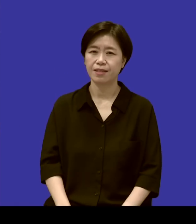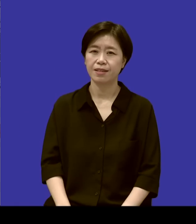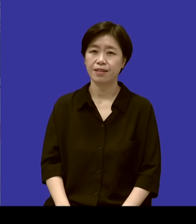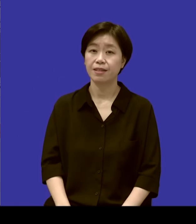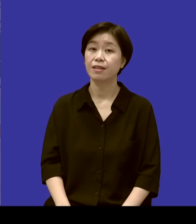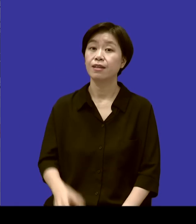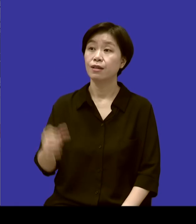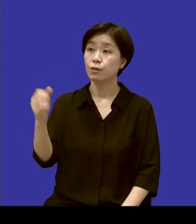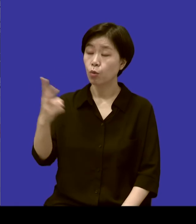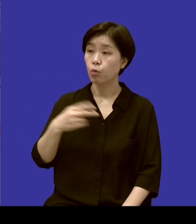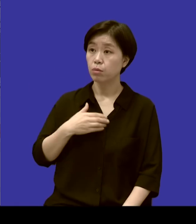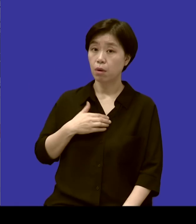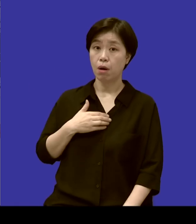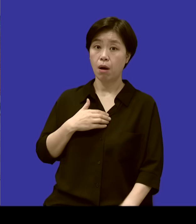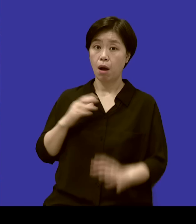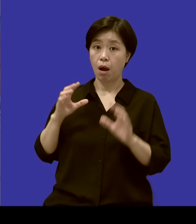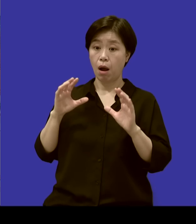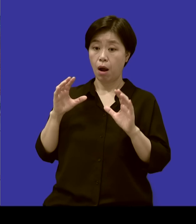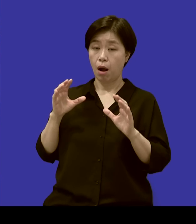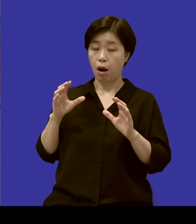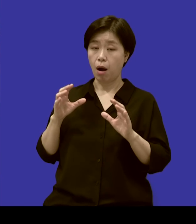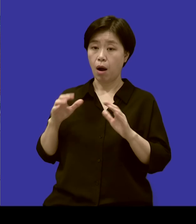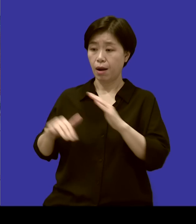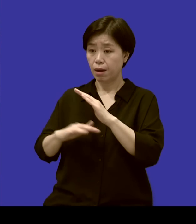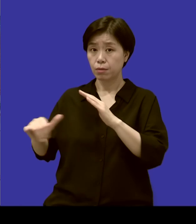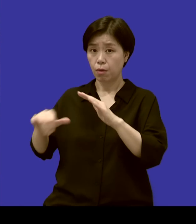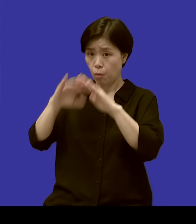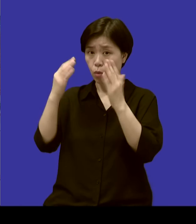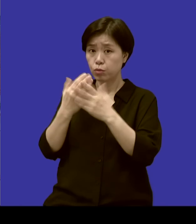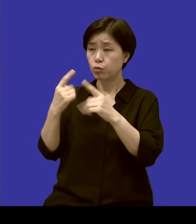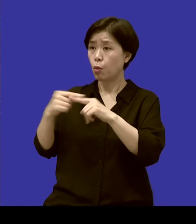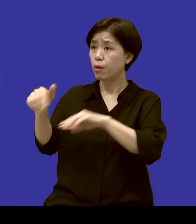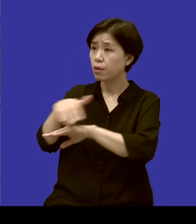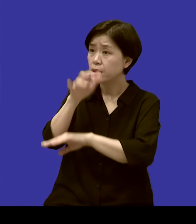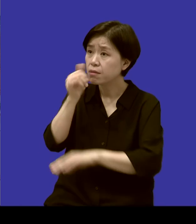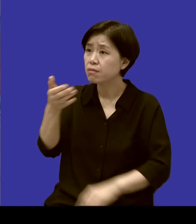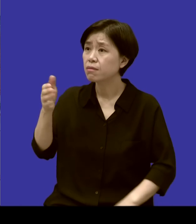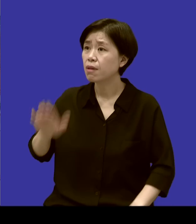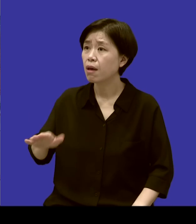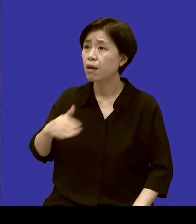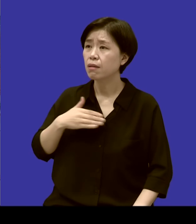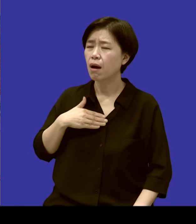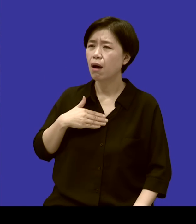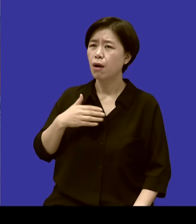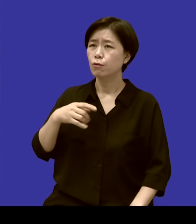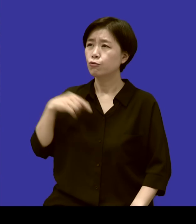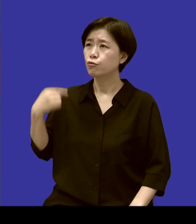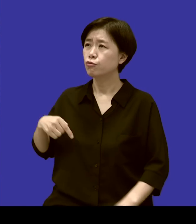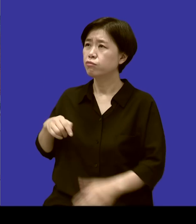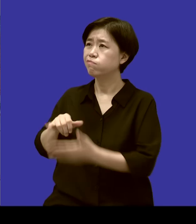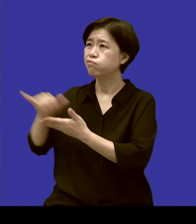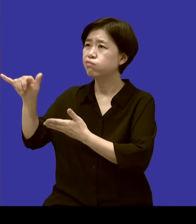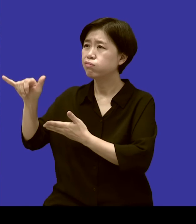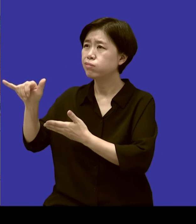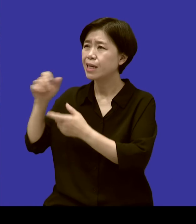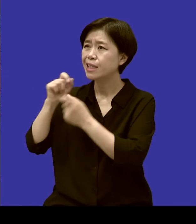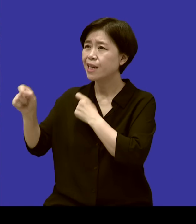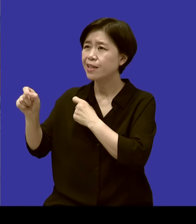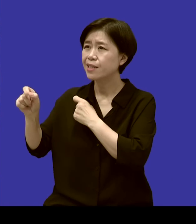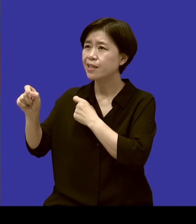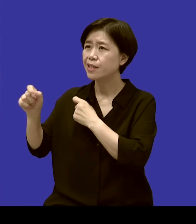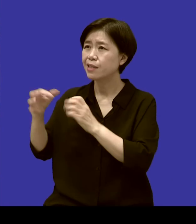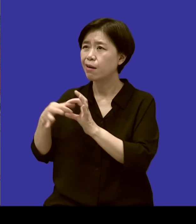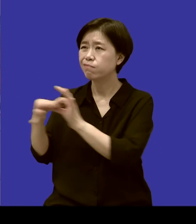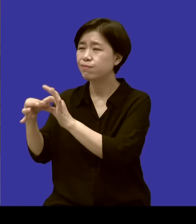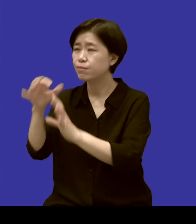저 사실은 모태 신앙인데요. 중국에 가서 뭐 했어요. 다시는 그런 거 안 할 거예요. 이러는